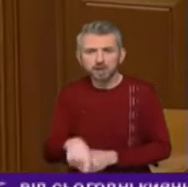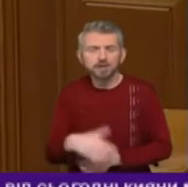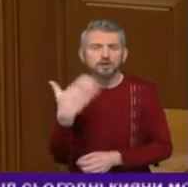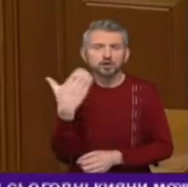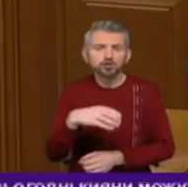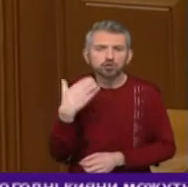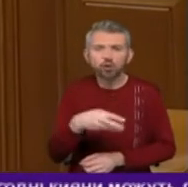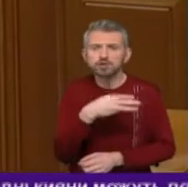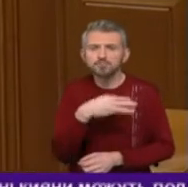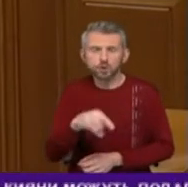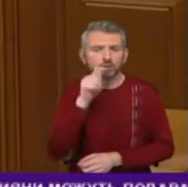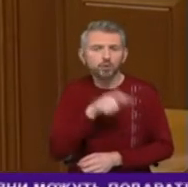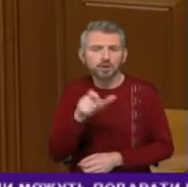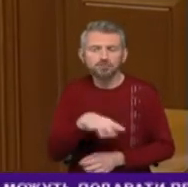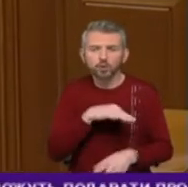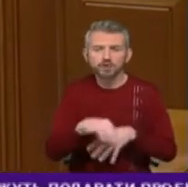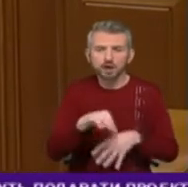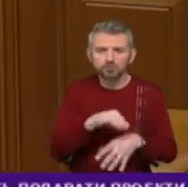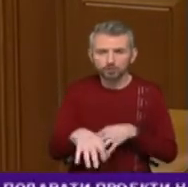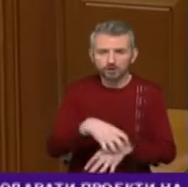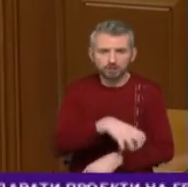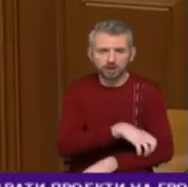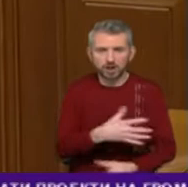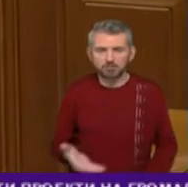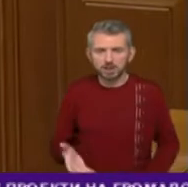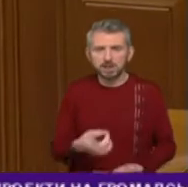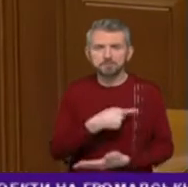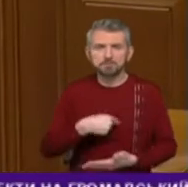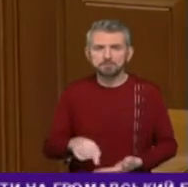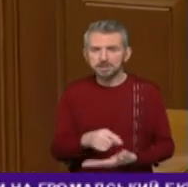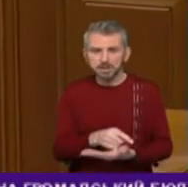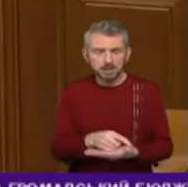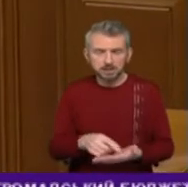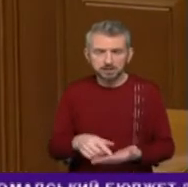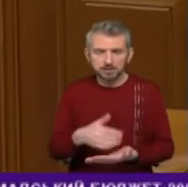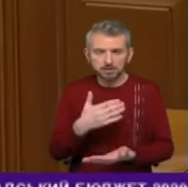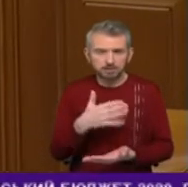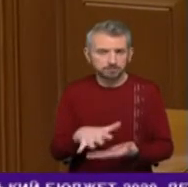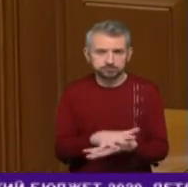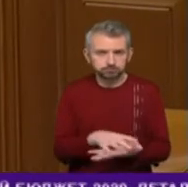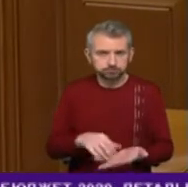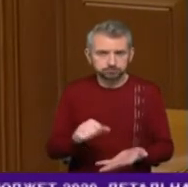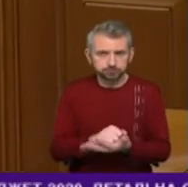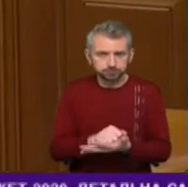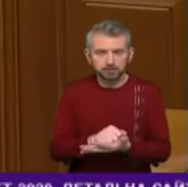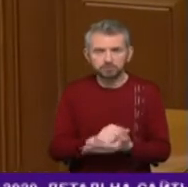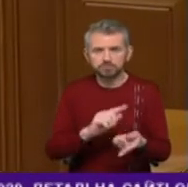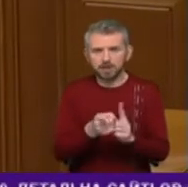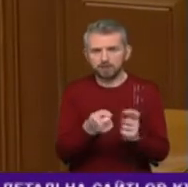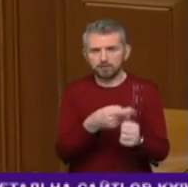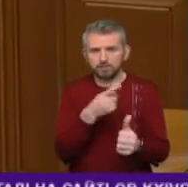Сотні, мільйони українців було закатовано комуняками. Ми заб'ємо той останній цвях